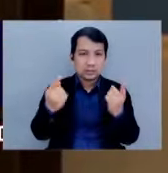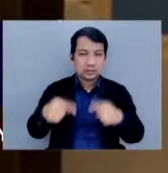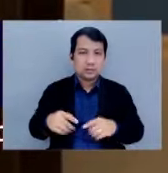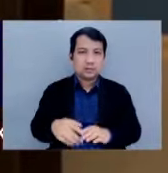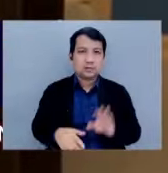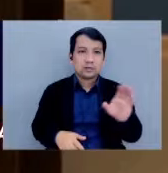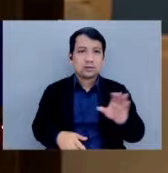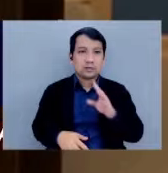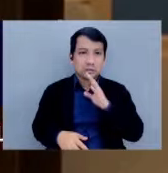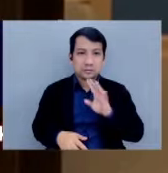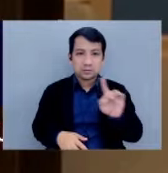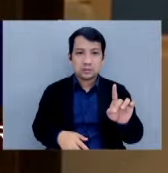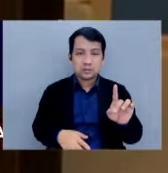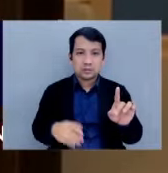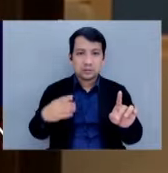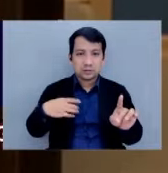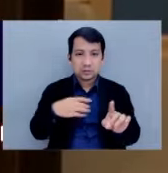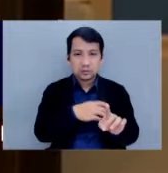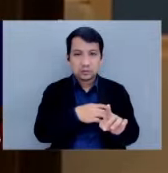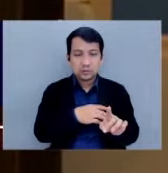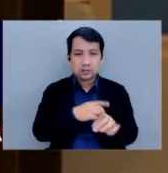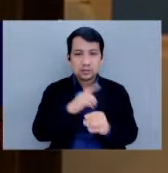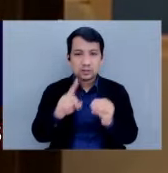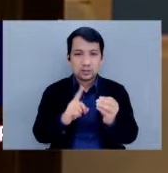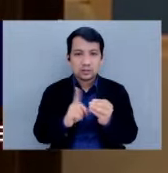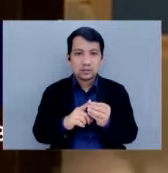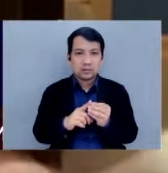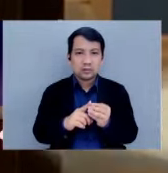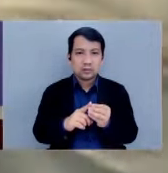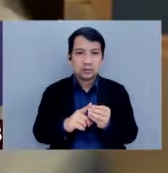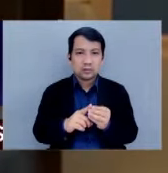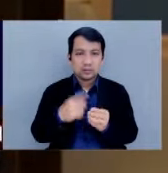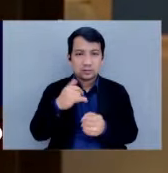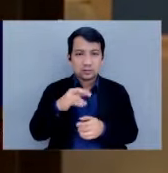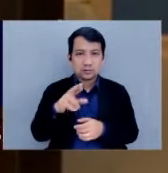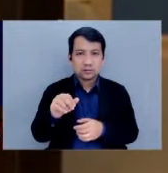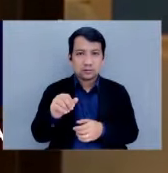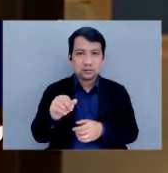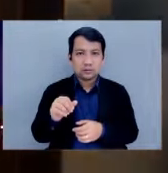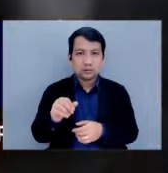Nagsasalita ang mambabatas na ito sa gitna ng kanilang sesyon sa Georgia. Ilang saglit lang,